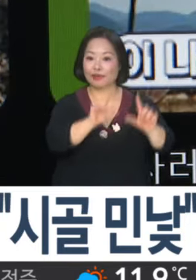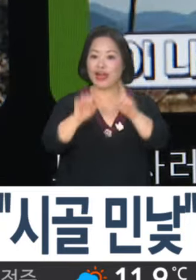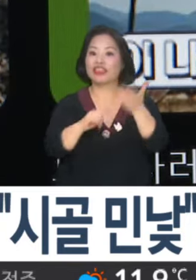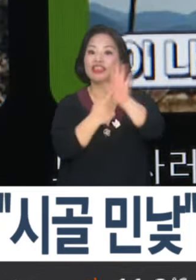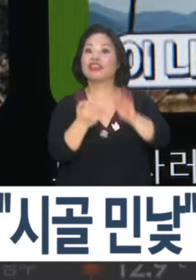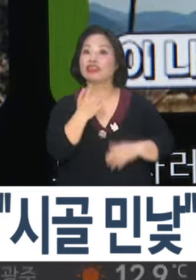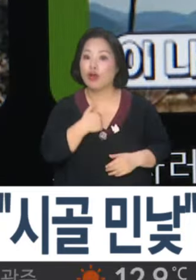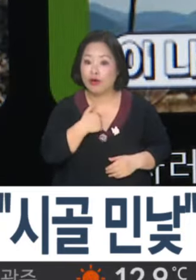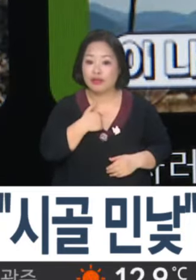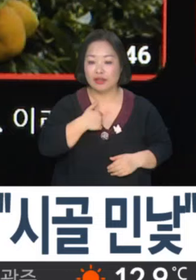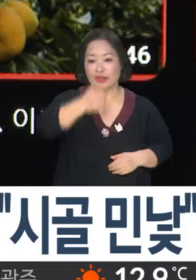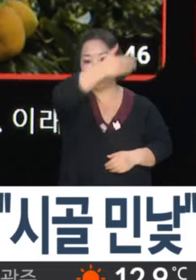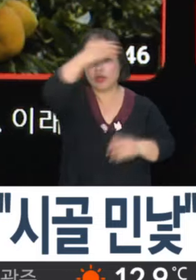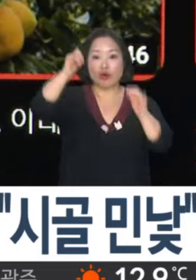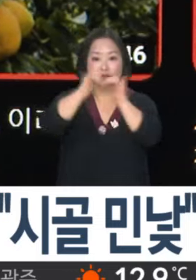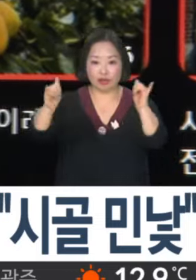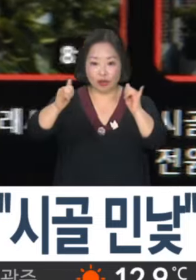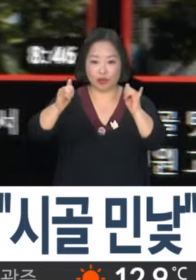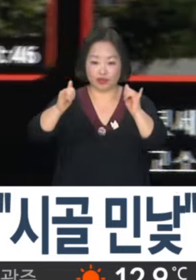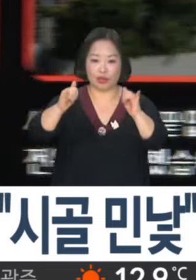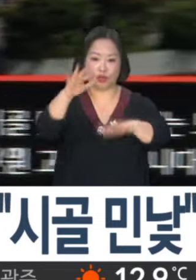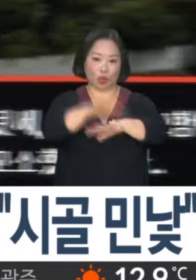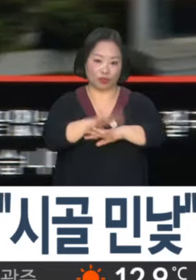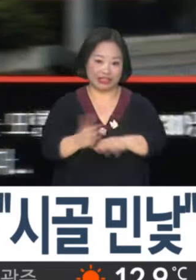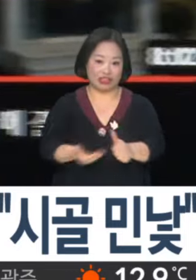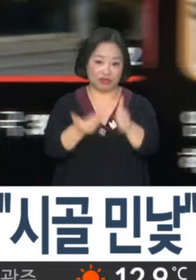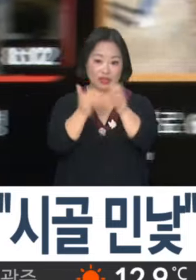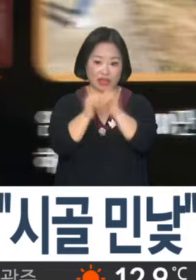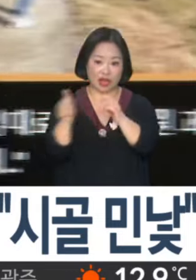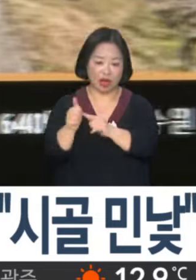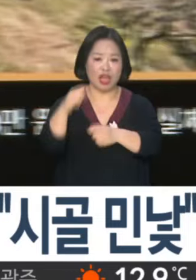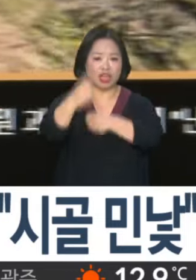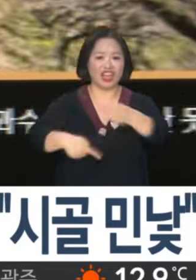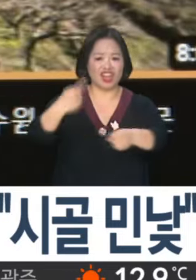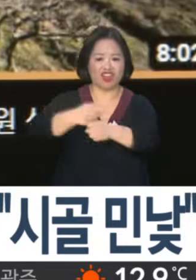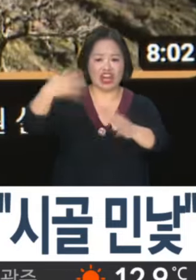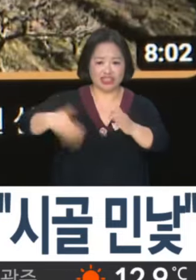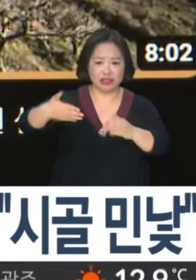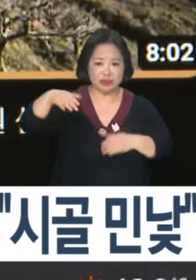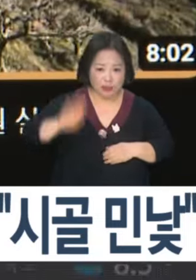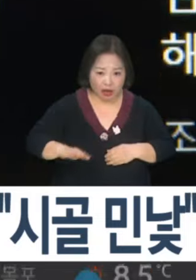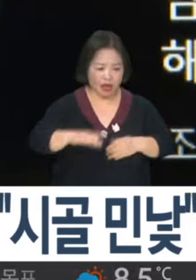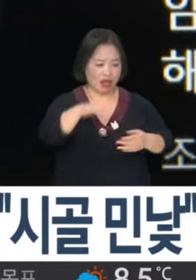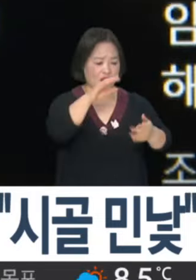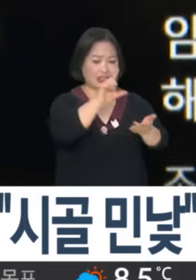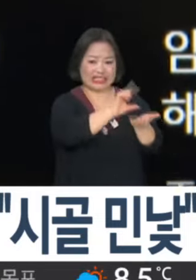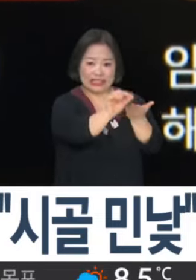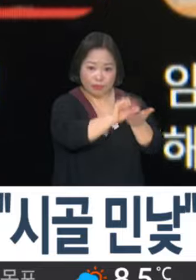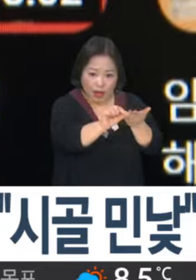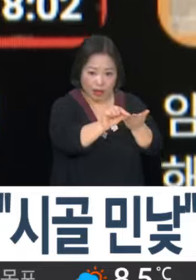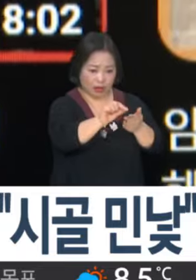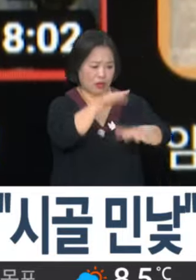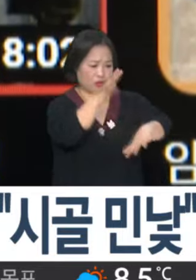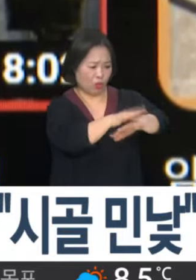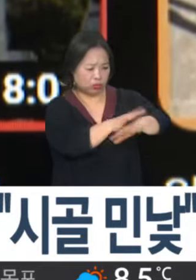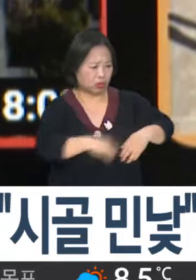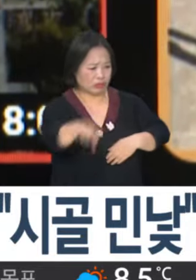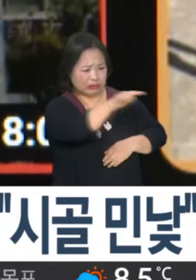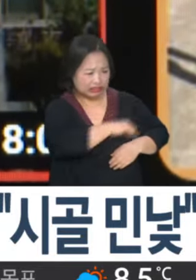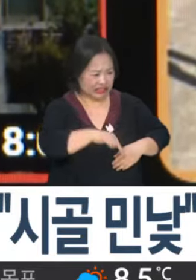청년농의 유튜브 채널 하지만 불과 1년도 안 돼 시골에 민낯을 알리겠다며 마을주민과 고소전 치르는